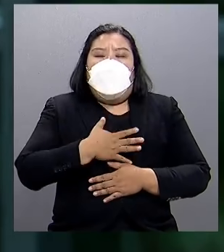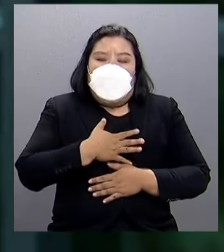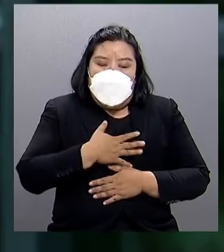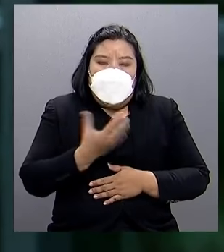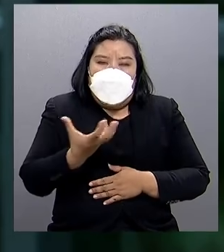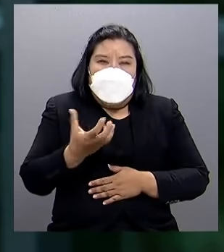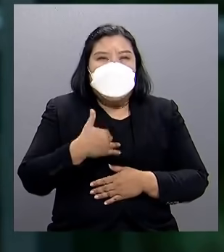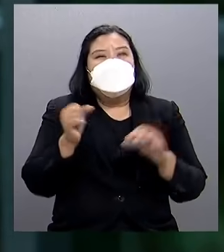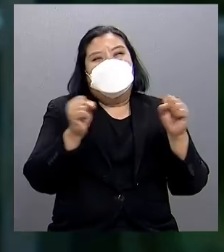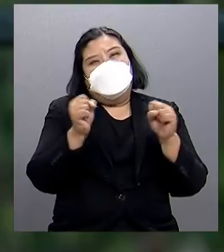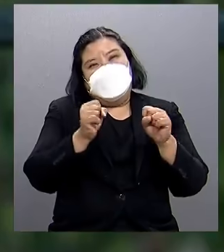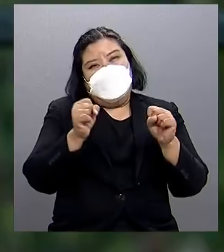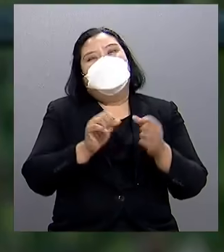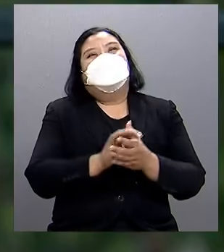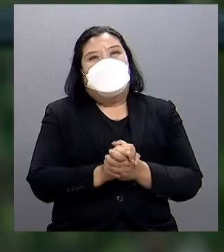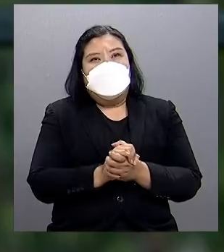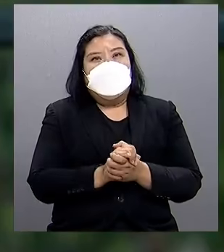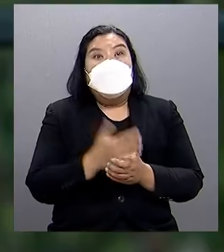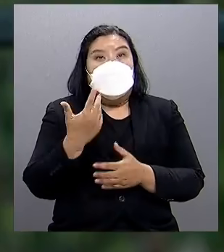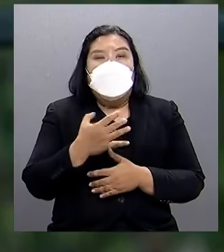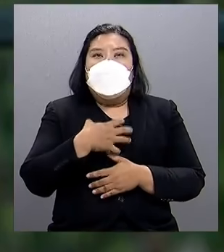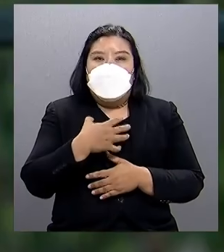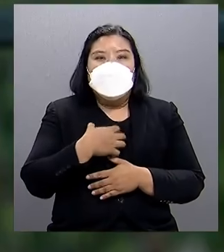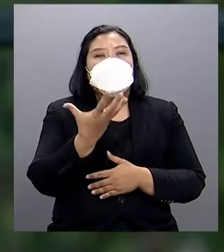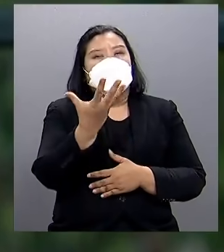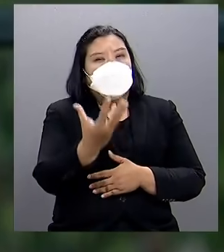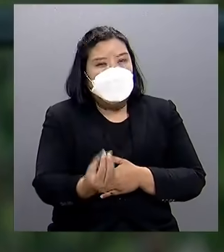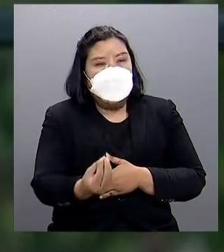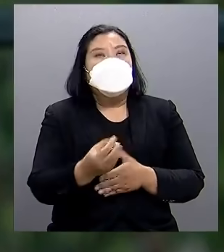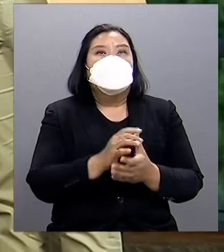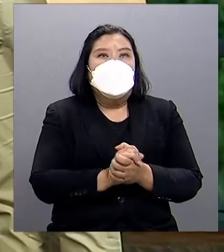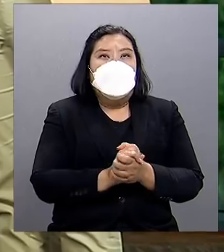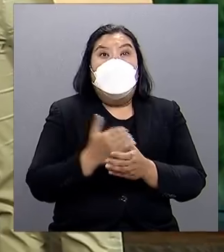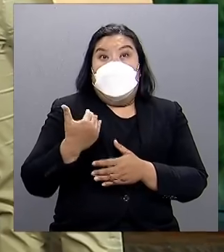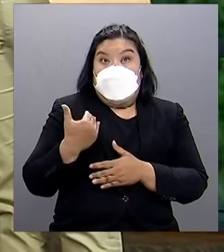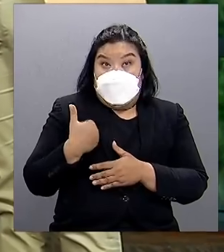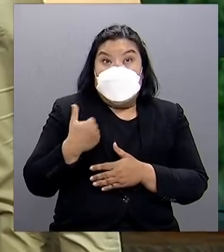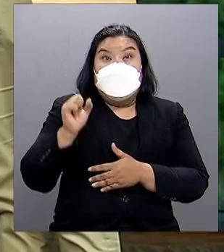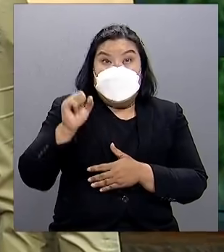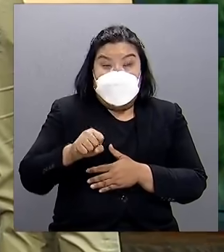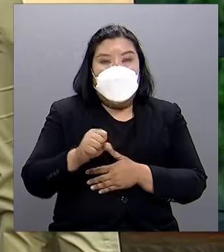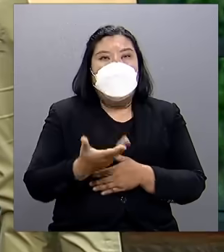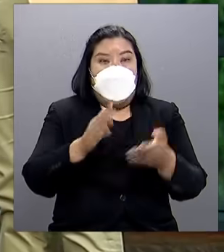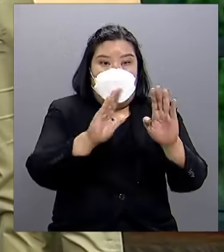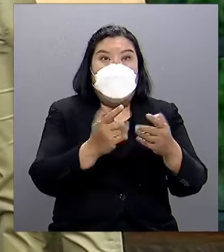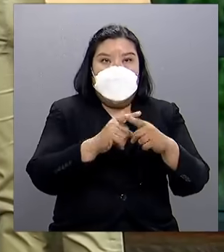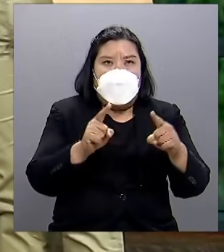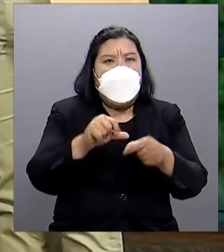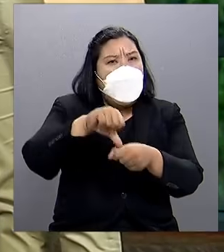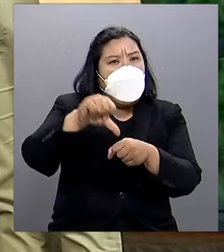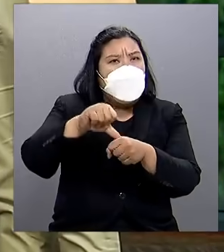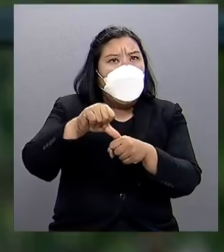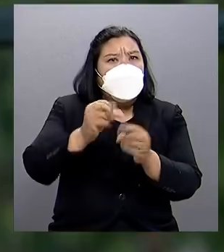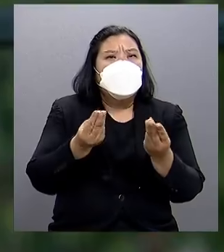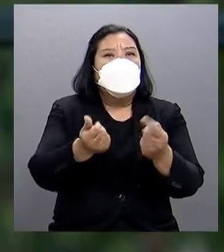ินนิดเดียวอ้วนแล้ว ลดความอ้วนนะครับมันลดแต่ขนาดจำนวนไม่ลดครับนะแล้วเราต้องควบคุมให้ดีแต่เราไม่มี